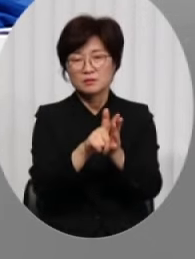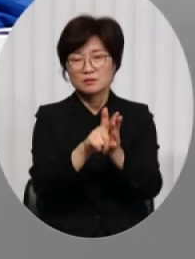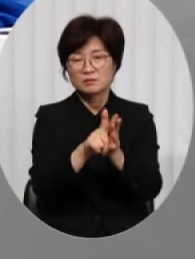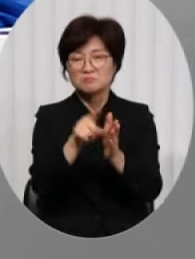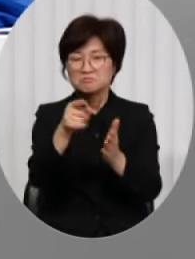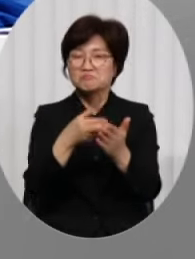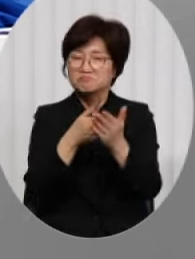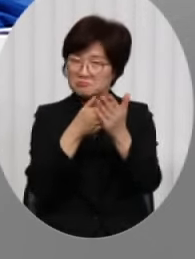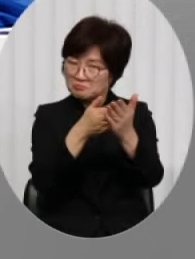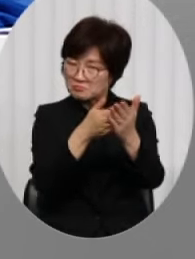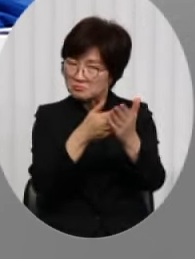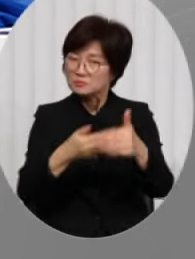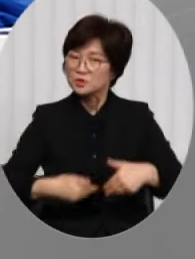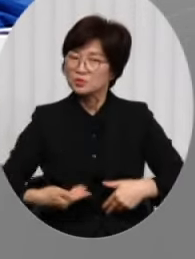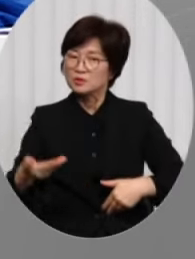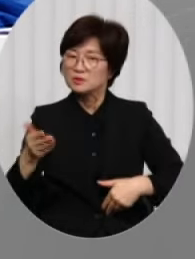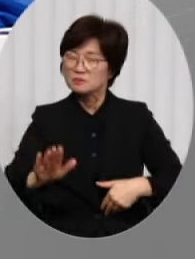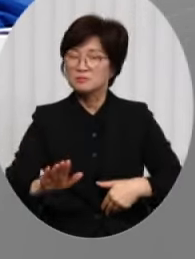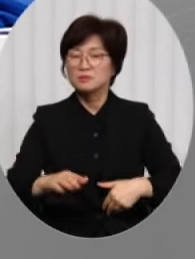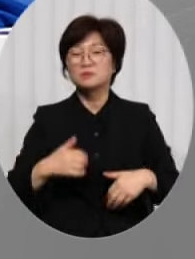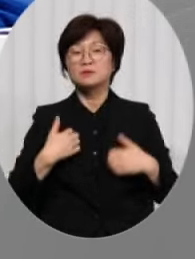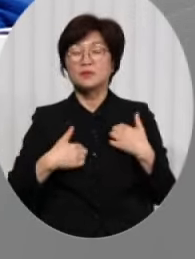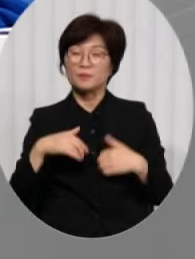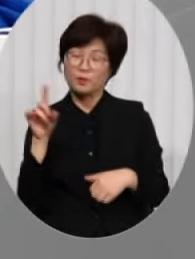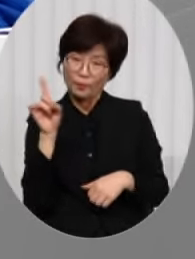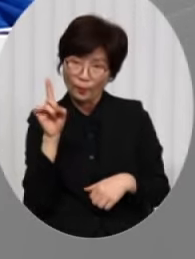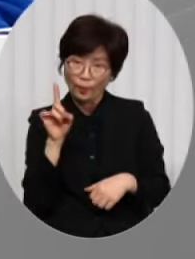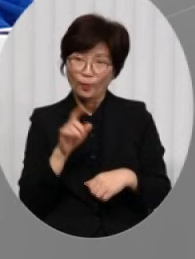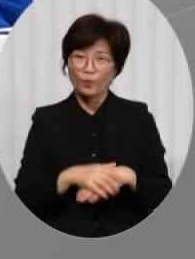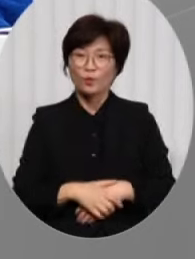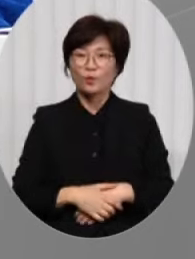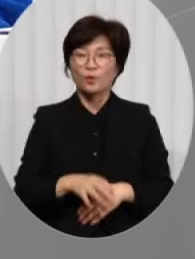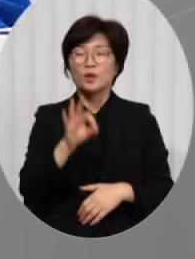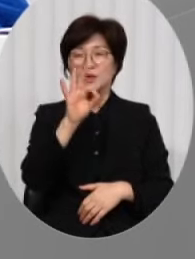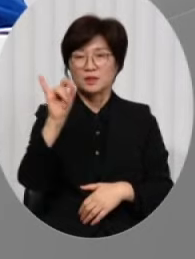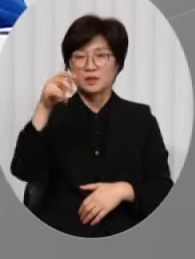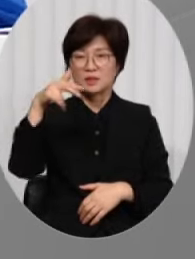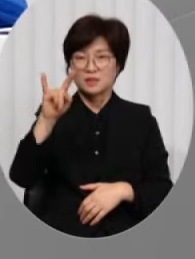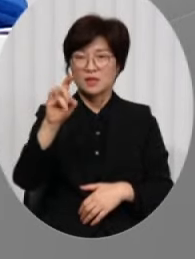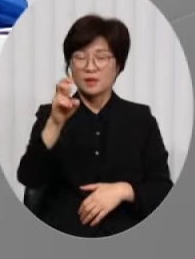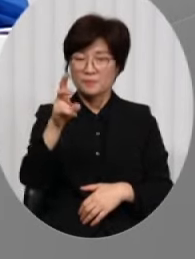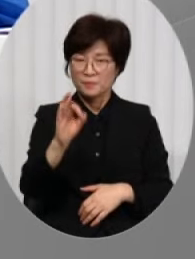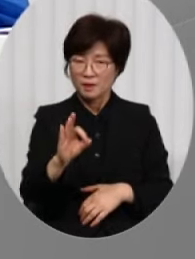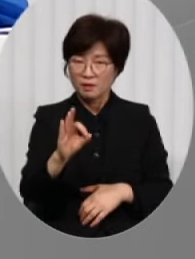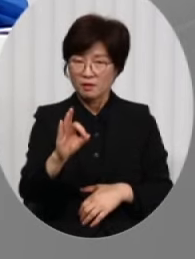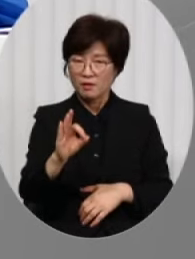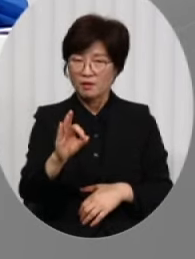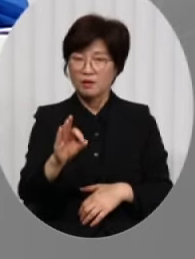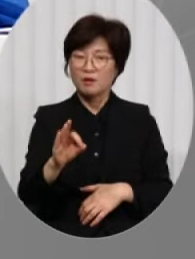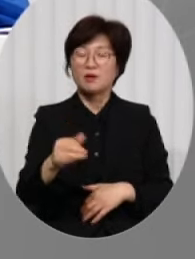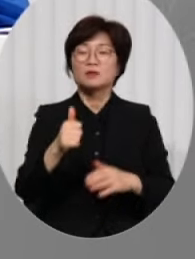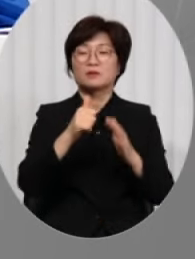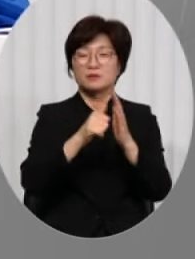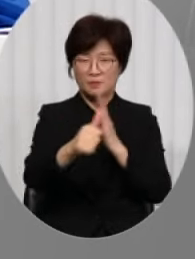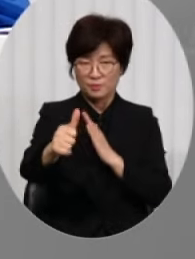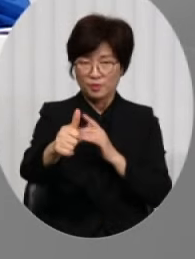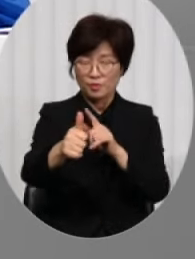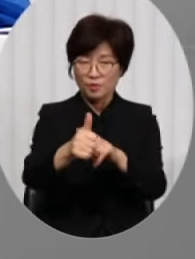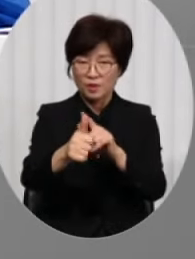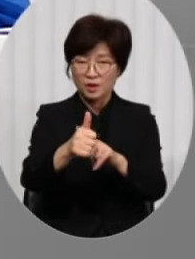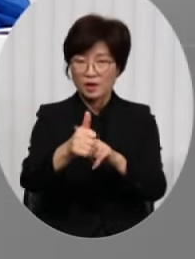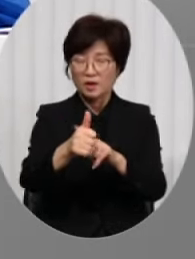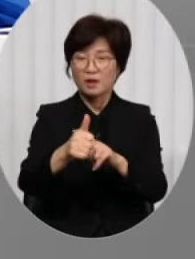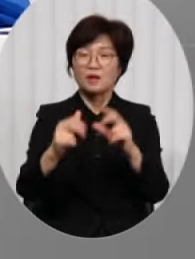생각하는데, 그런데 재밌는 게 이재명 당대표께서 성남시장 하셨을 때이